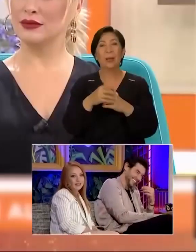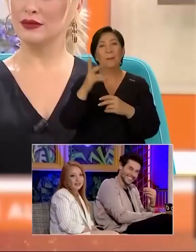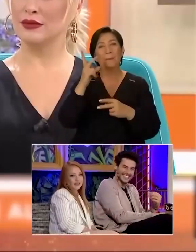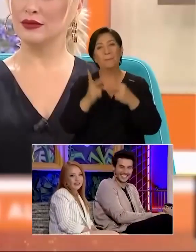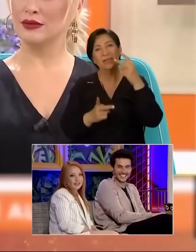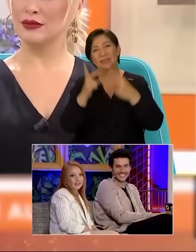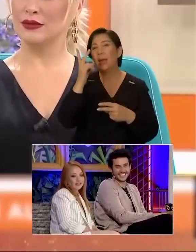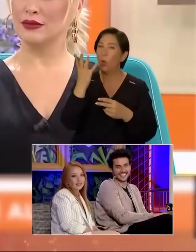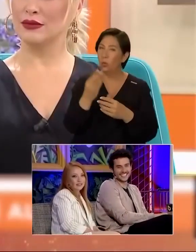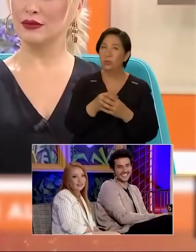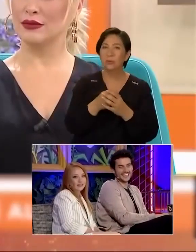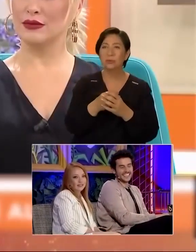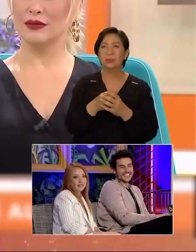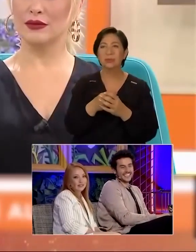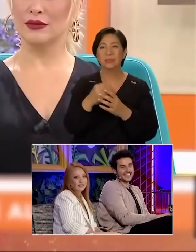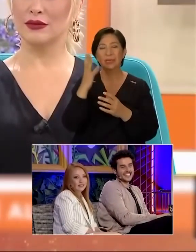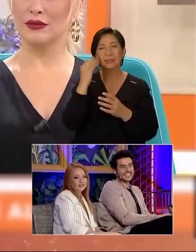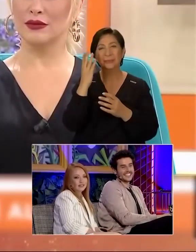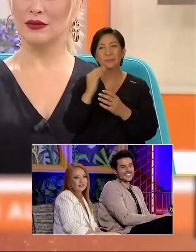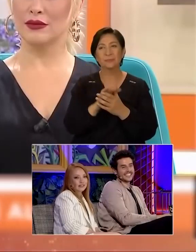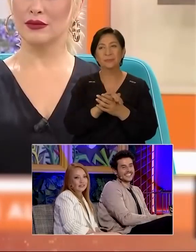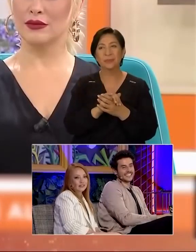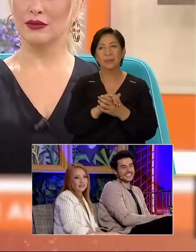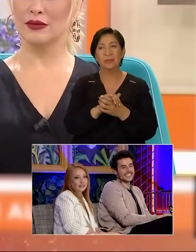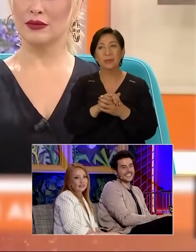Yatak odanızda aksamalar var mı?